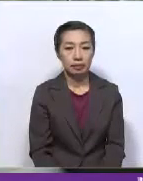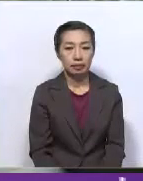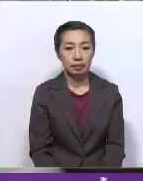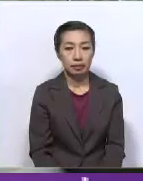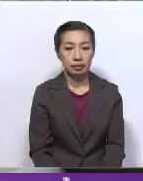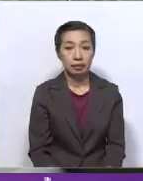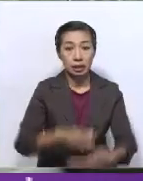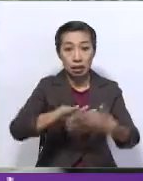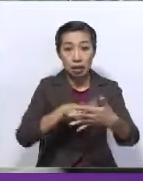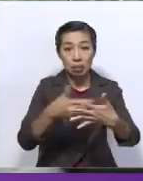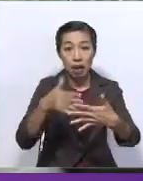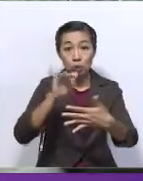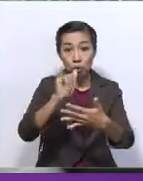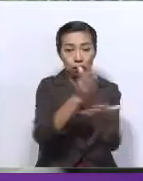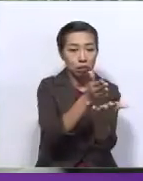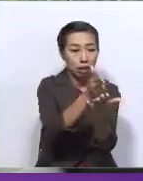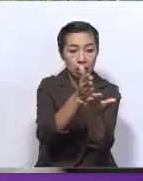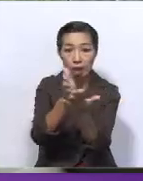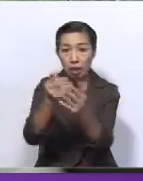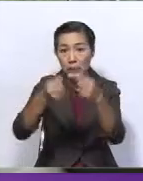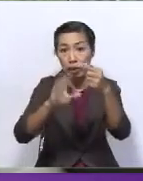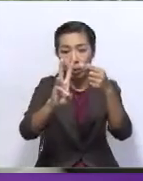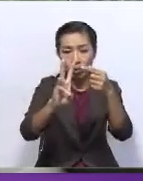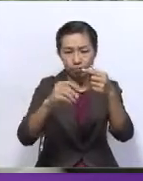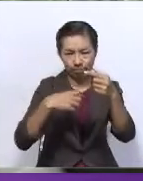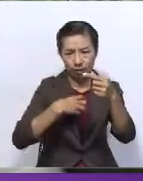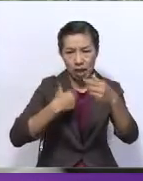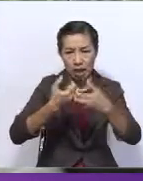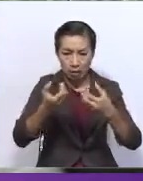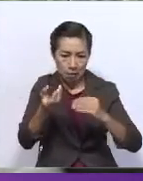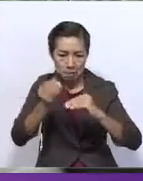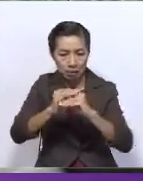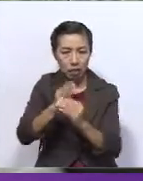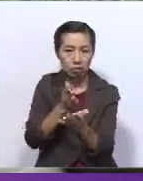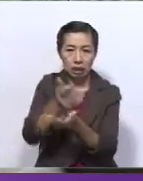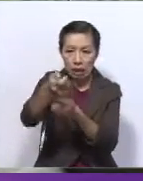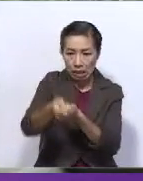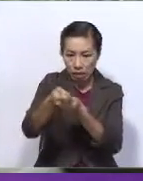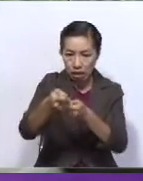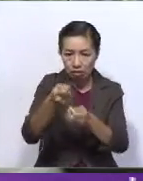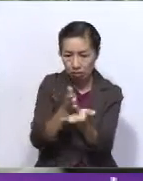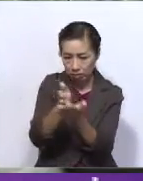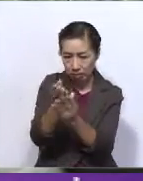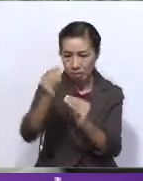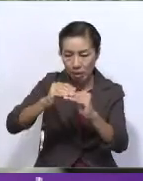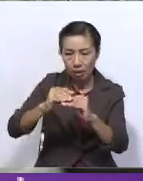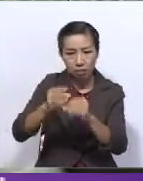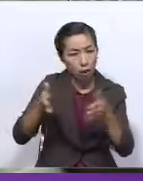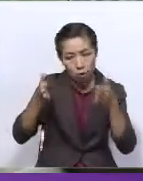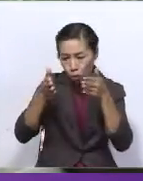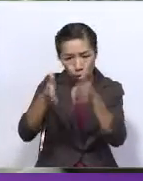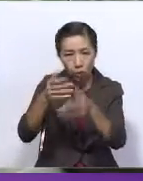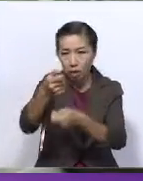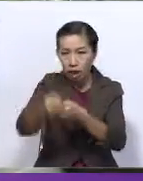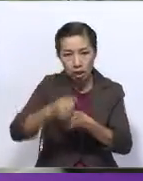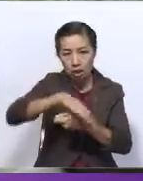ยุทธศาสตร์อยู่6ด้านถ้าแยกภาคการเกษตรมาก็เป็นยุทธศาสตร์7ด้านเอาภาคการเกษตรล้วนๆเลยครับเอาตั้ง